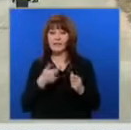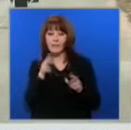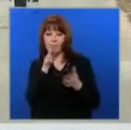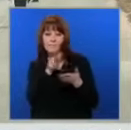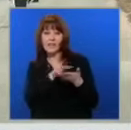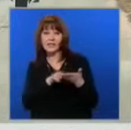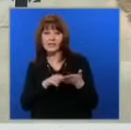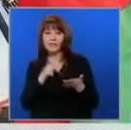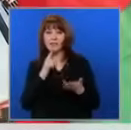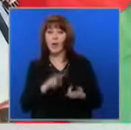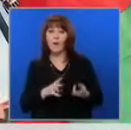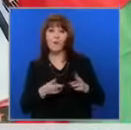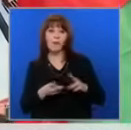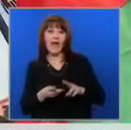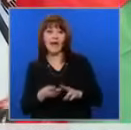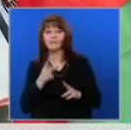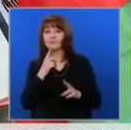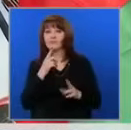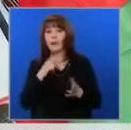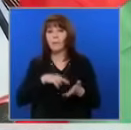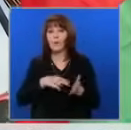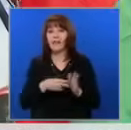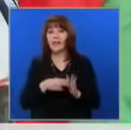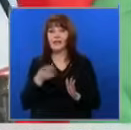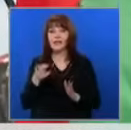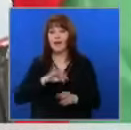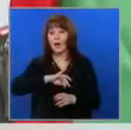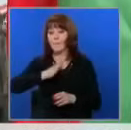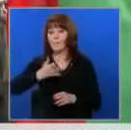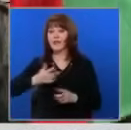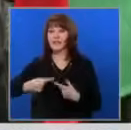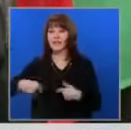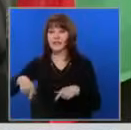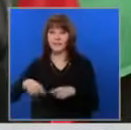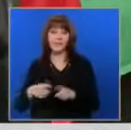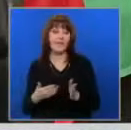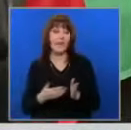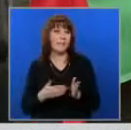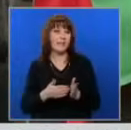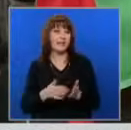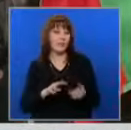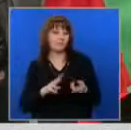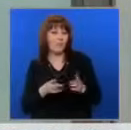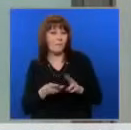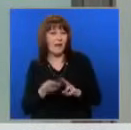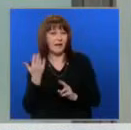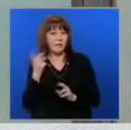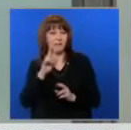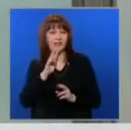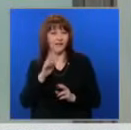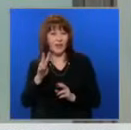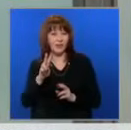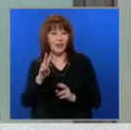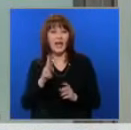промяна на политиките за планинските райони. Производители от Садово се оплакаха, че заради промени в наредбите преди 2 години статутът на земите в региона е